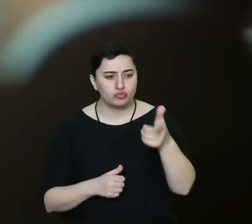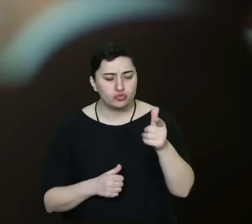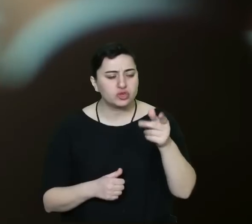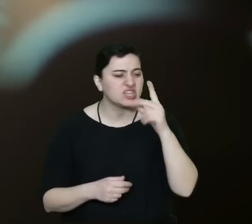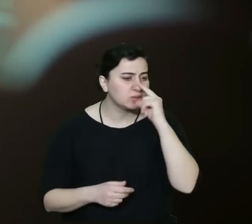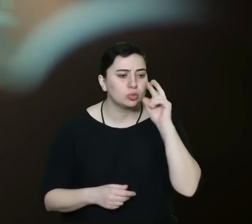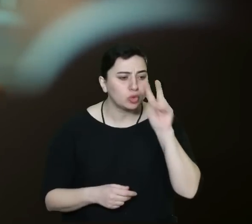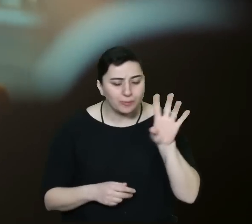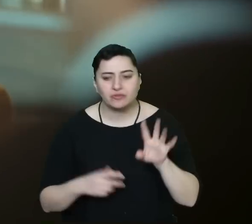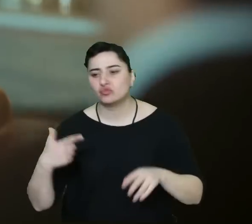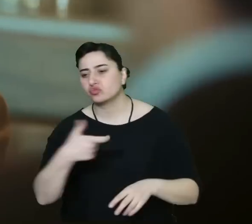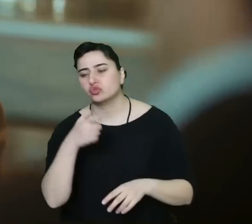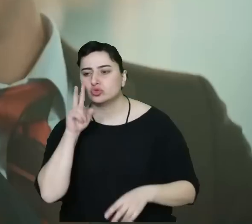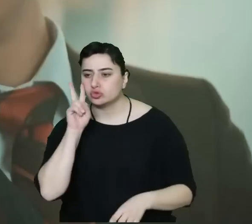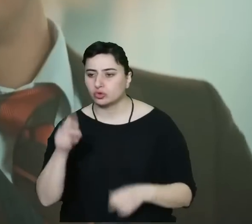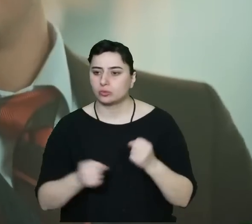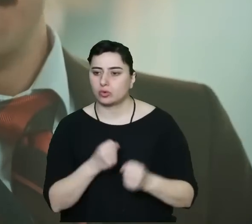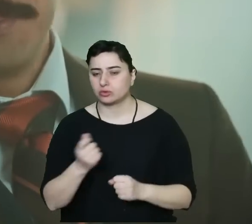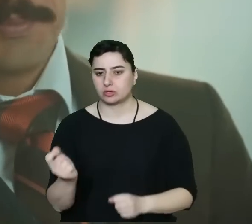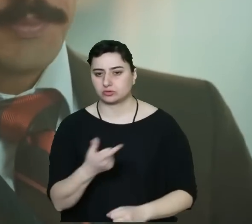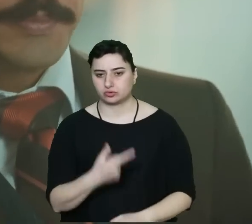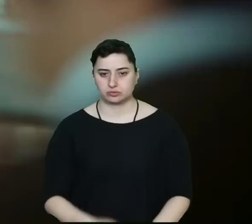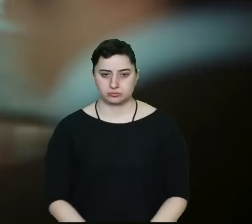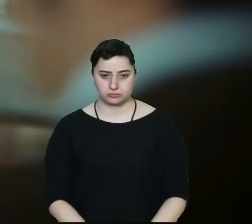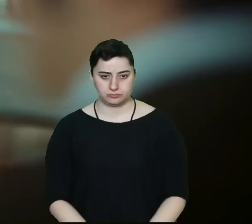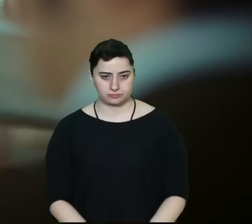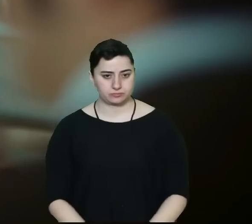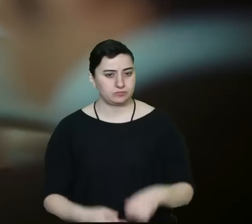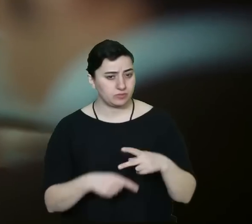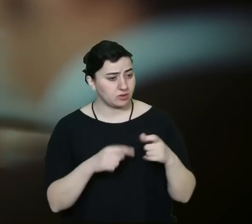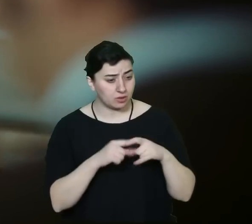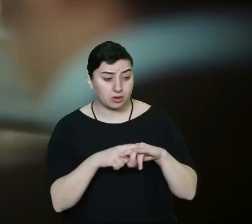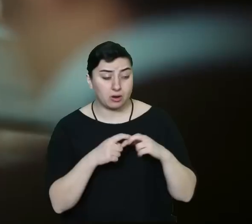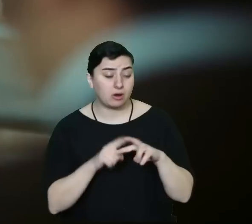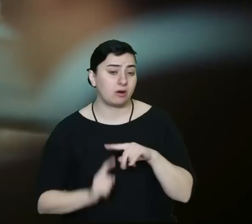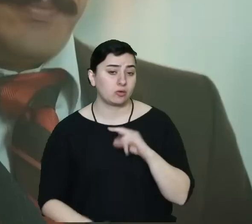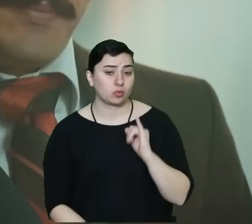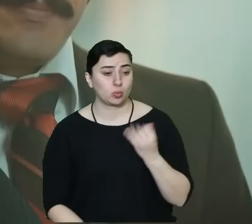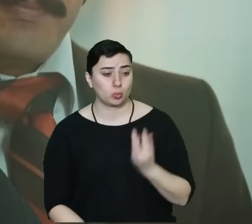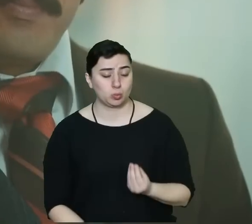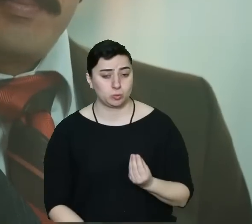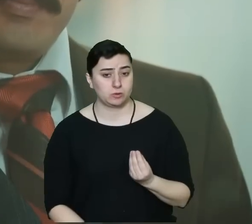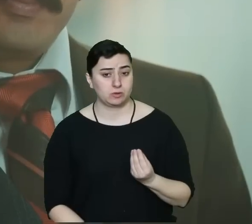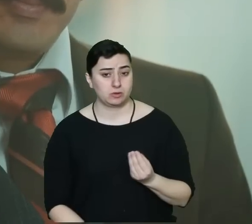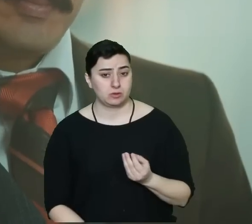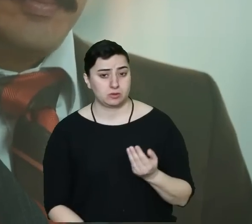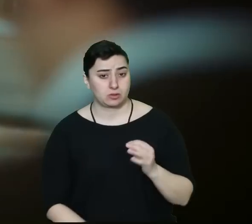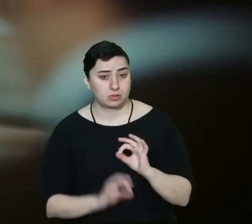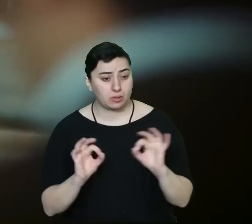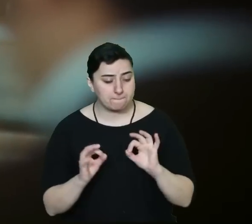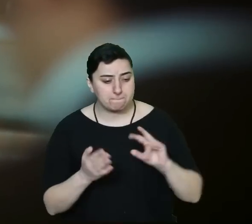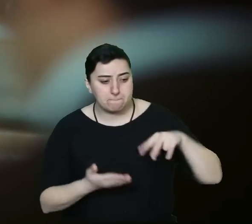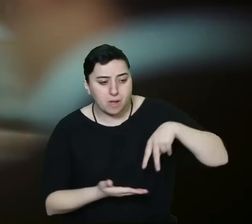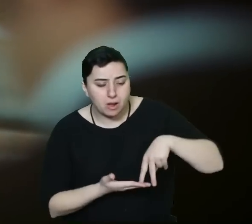bu sefer, vuranları gördük. Koştura koştura kaçıyorlardı. Zehra için çok kötü oldu. Hem de daha tam yeni